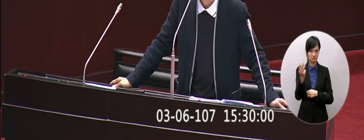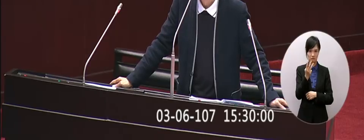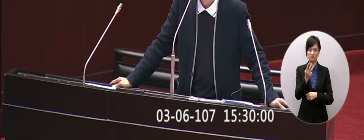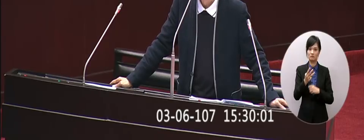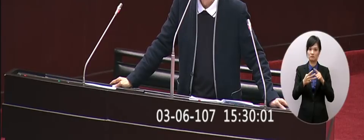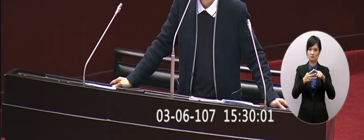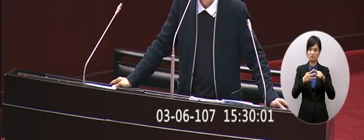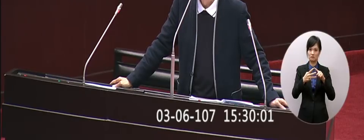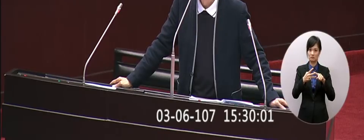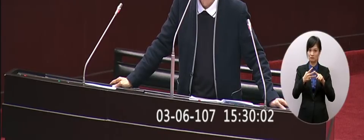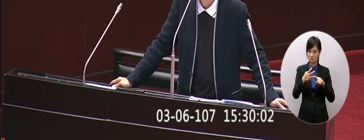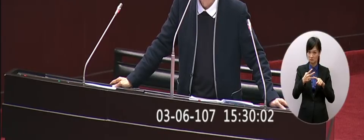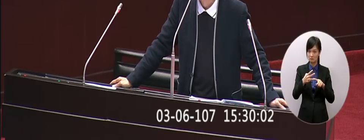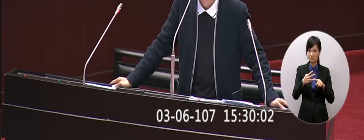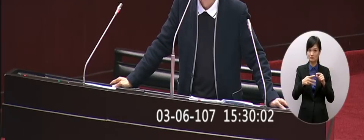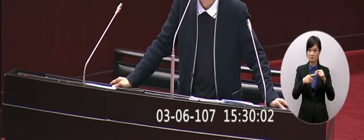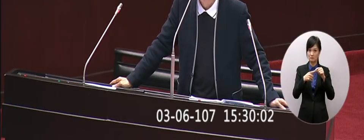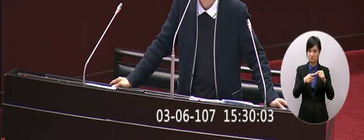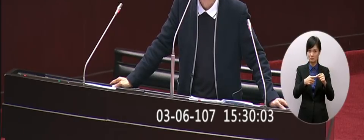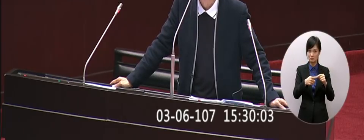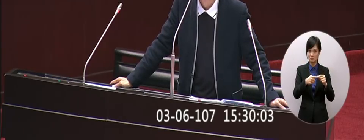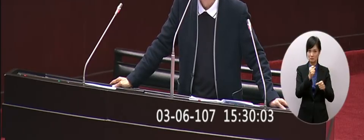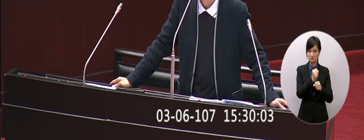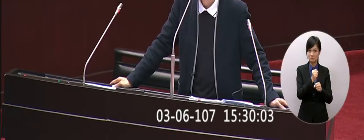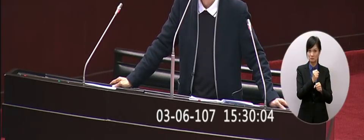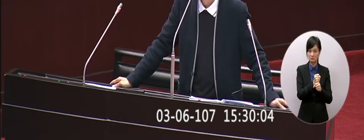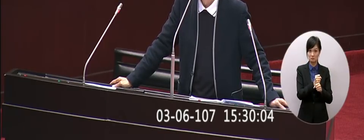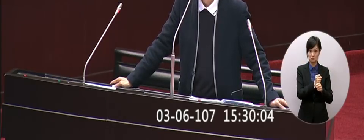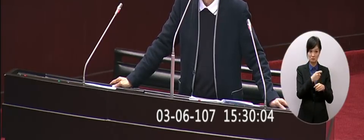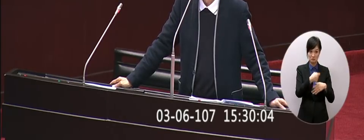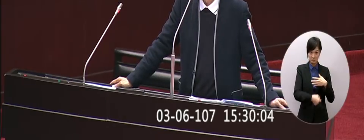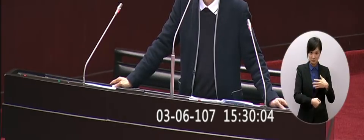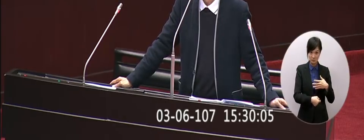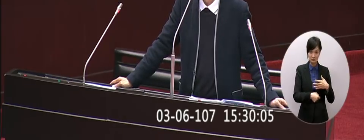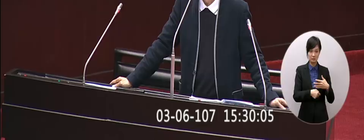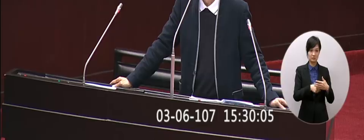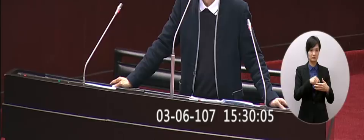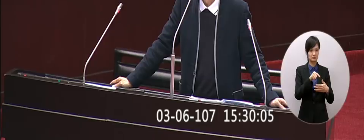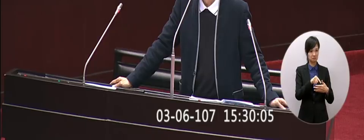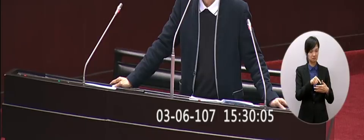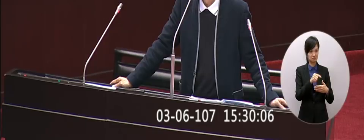就是鉴定职灾的认定少，认定低。